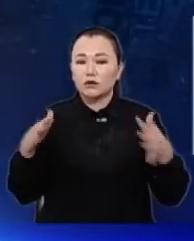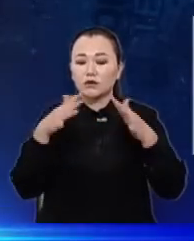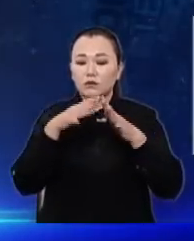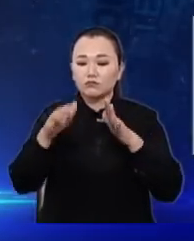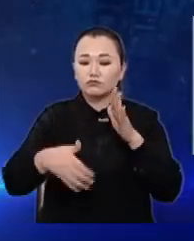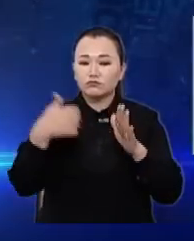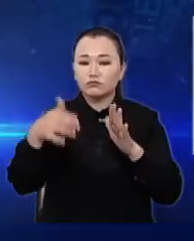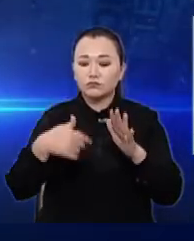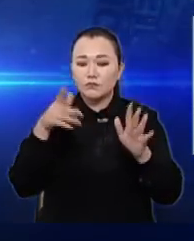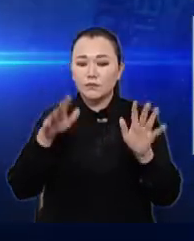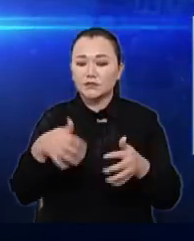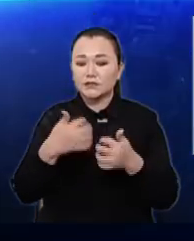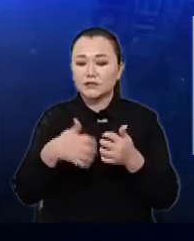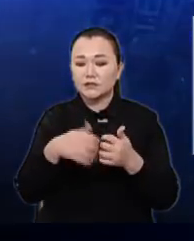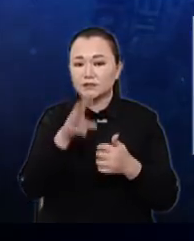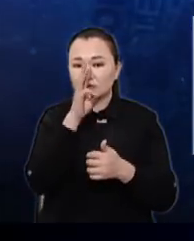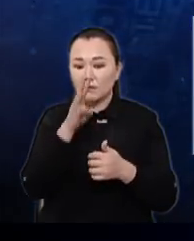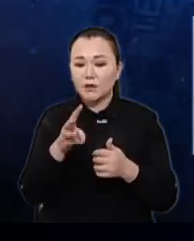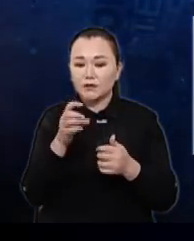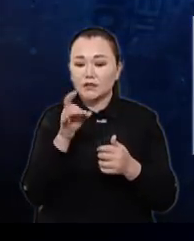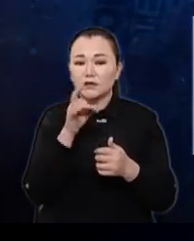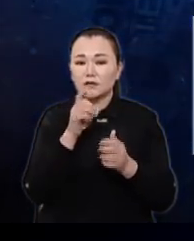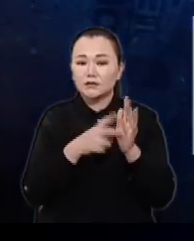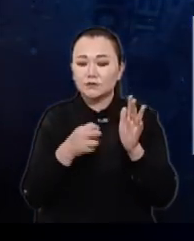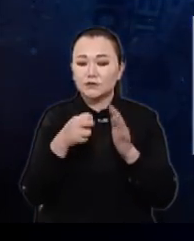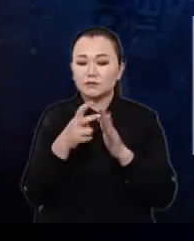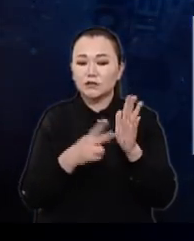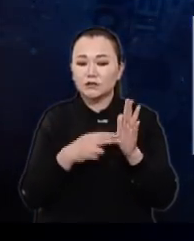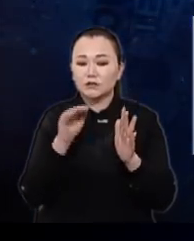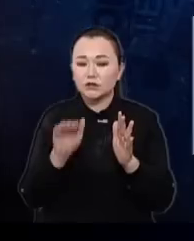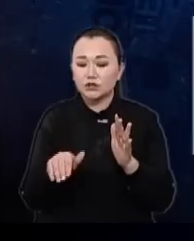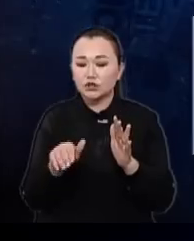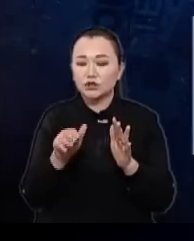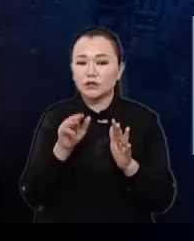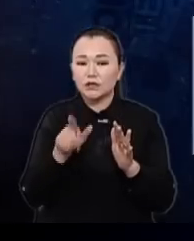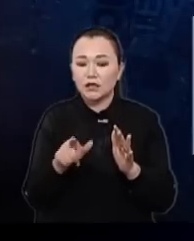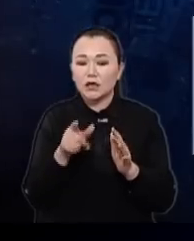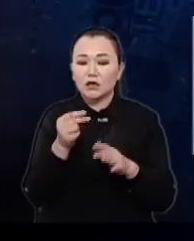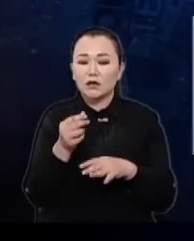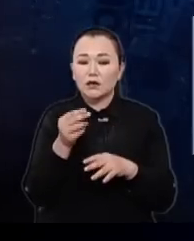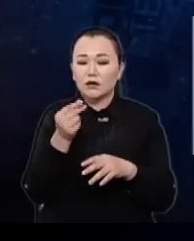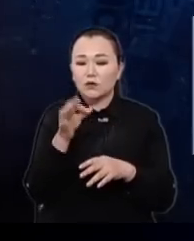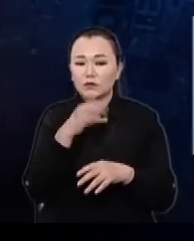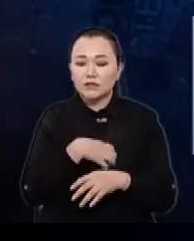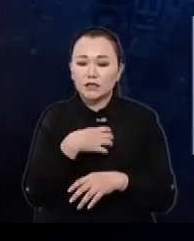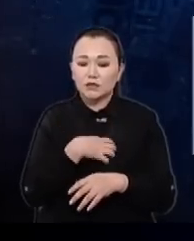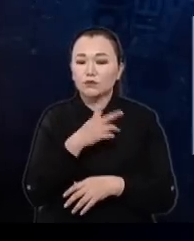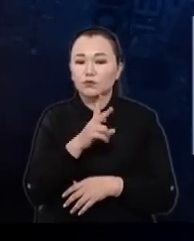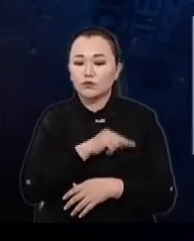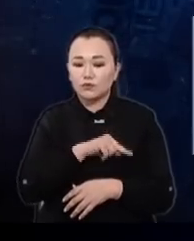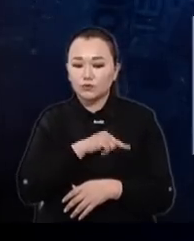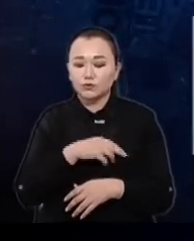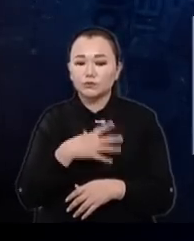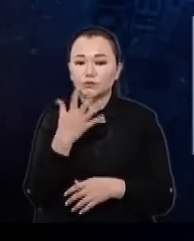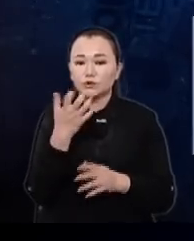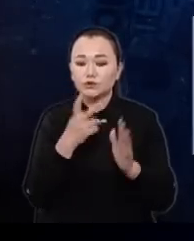шықты. Мұндағы орташа жалақының көлемі 717 мың теңге. Одан кейін қаржы және сақтандыру саласында жұмыс істейтіндер